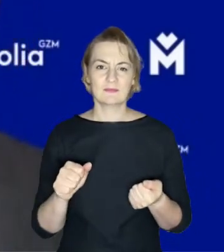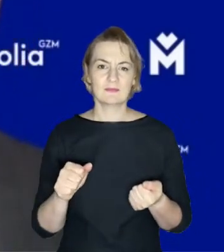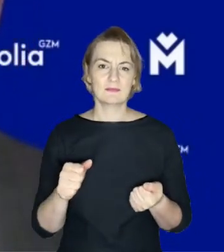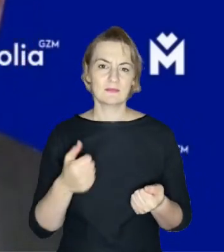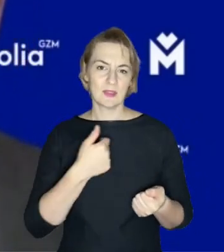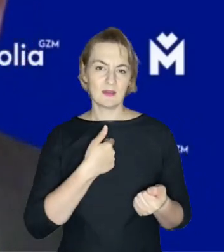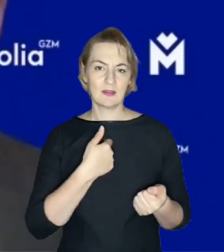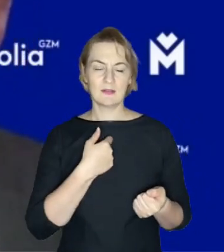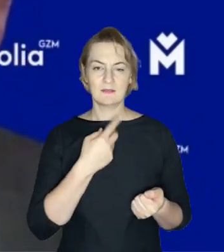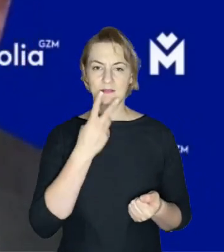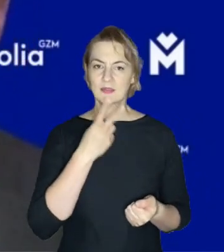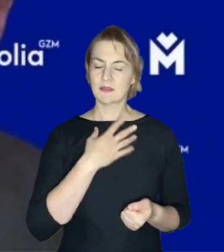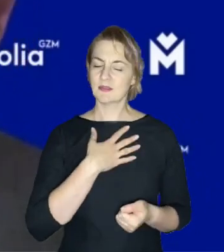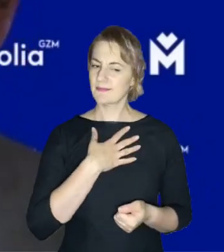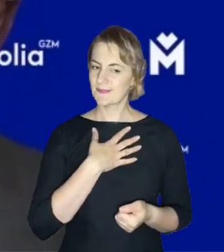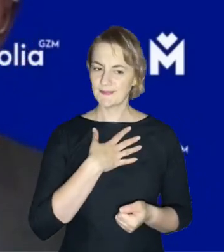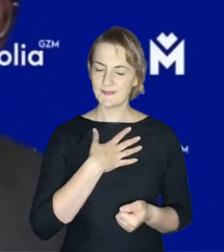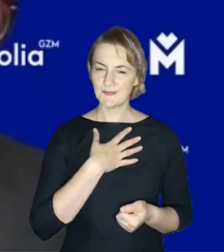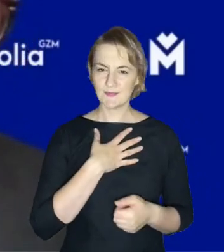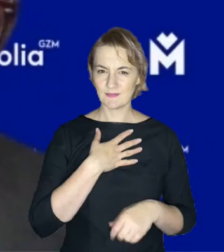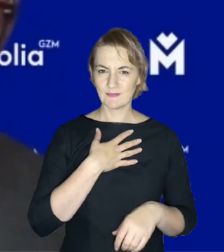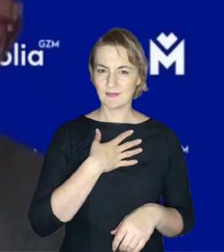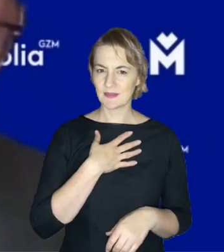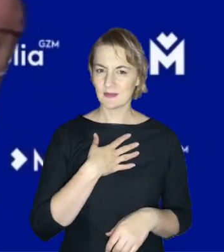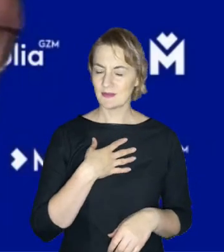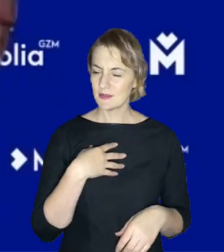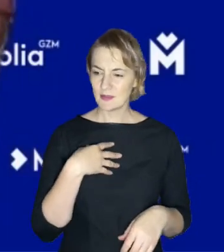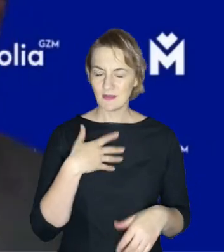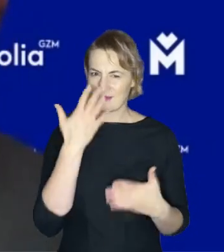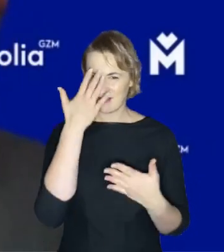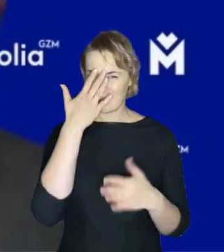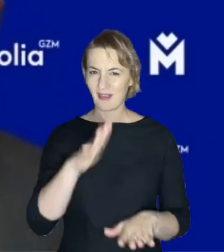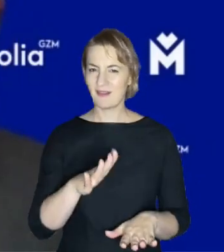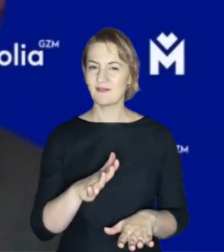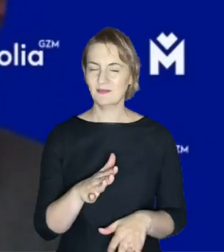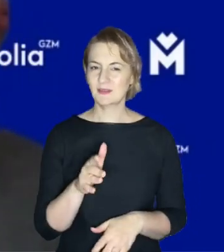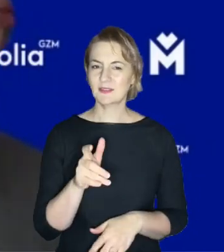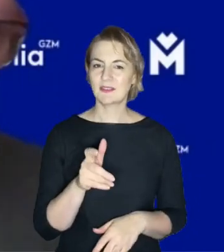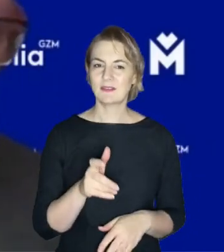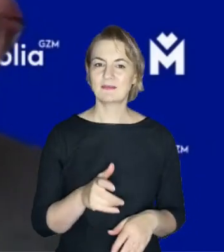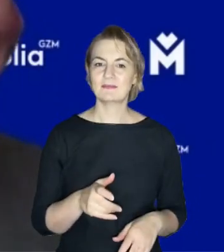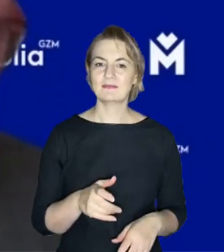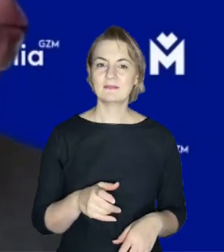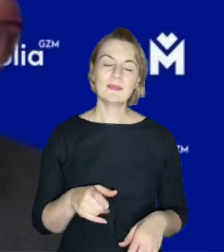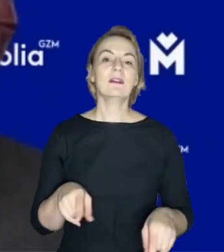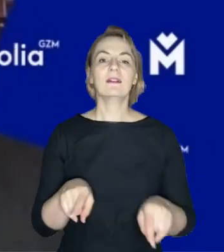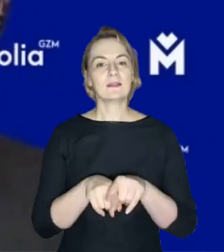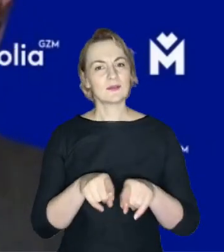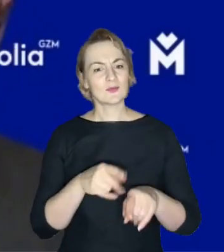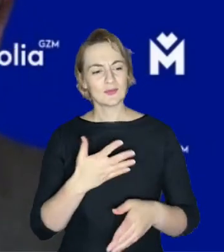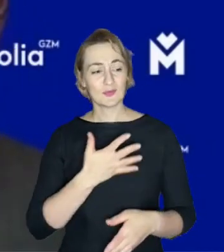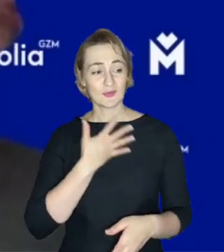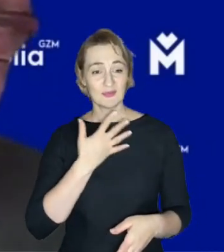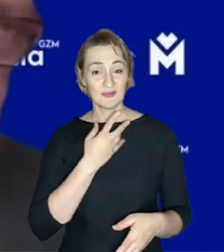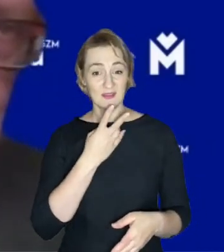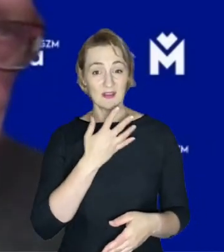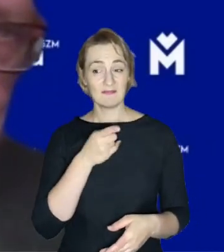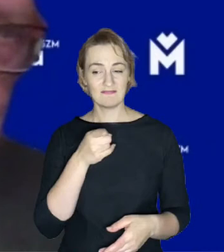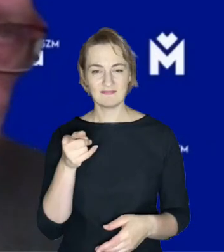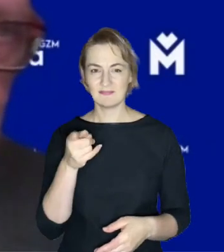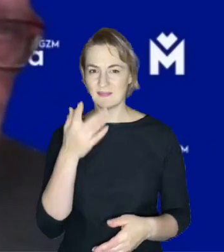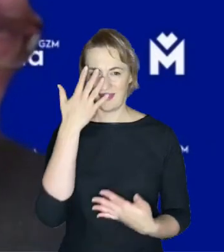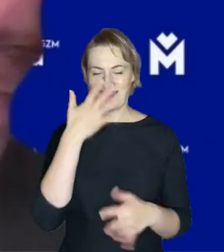no ja mam do nich negatywne uczucia. Można powiedzieć, że nienawidzę i też nienawidzę tego uczucia w stosunku do tych